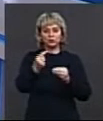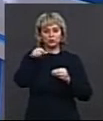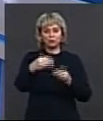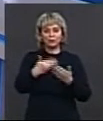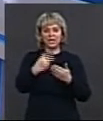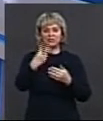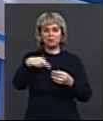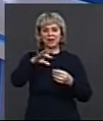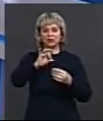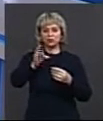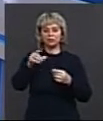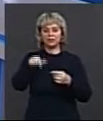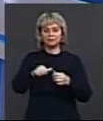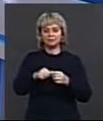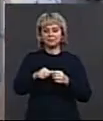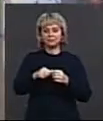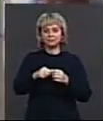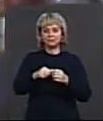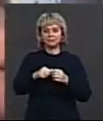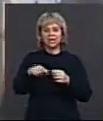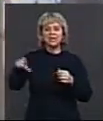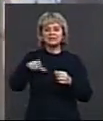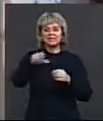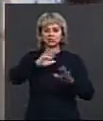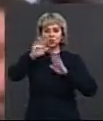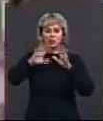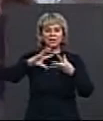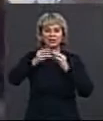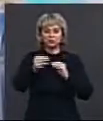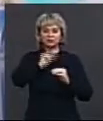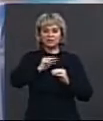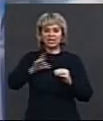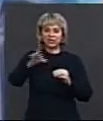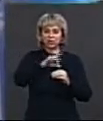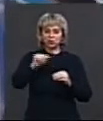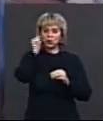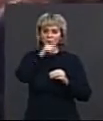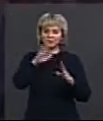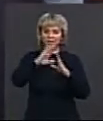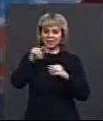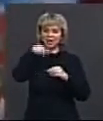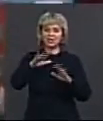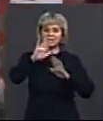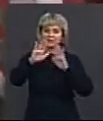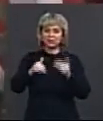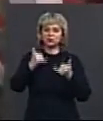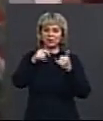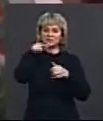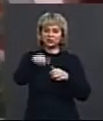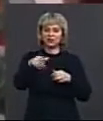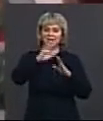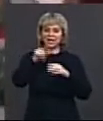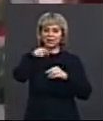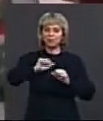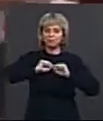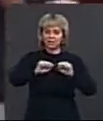почти в 1 миллиард рублей. На донском стенде результаты работы региона в год экологии. Экспозиция посвящена